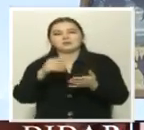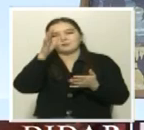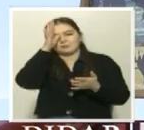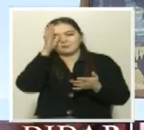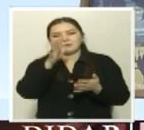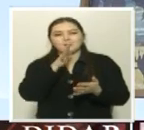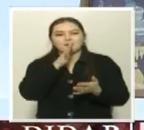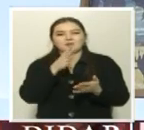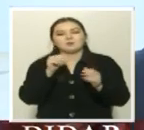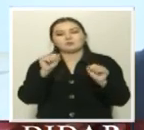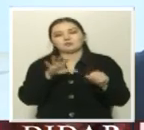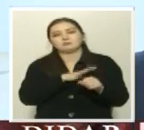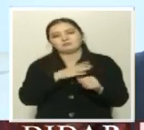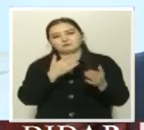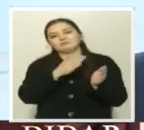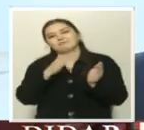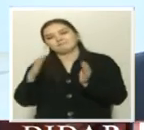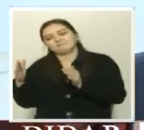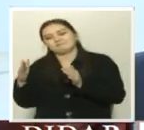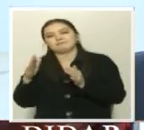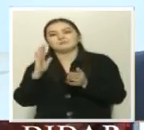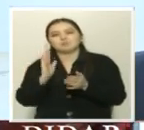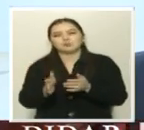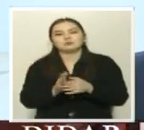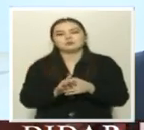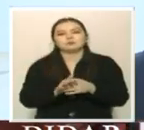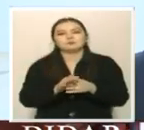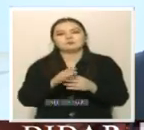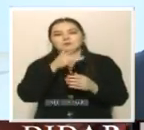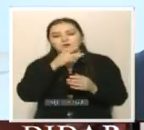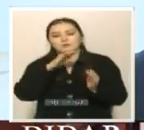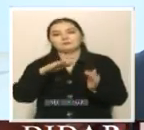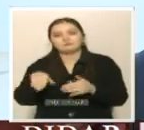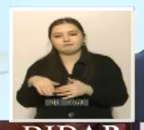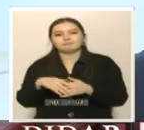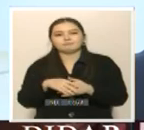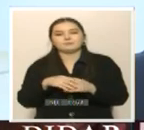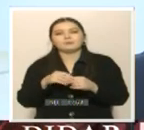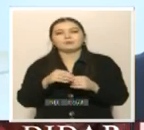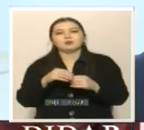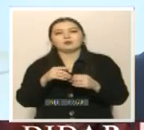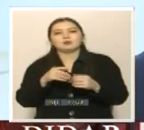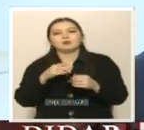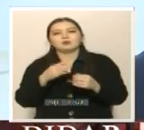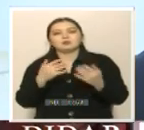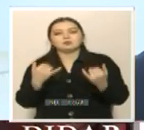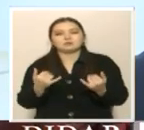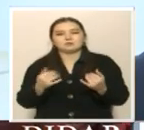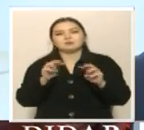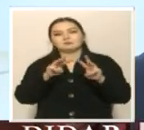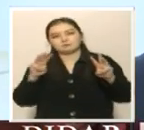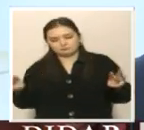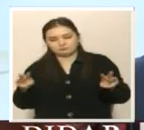бөлімінің мамандары. Жобалап алған уақытта 3 ай немесе 5 ай уақыт алады, бірақ қазіргі таңда әкімдік